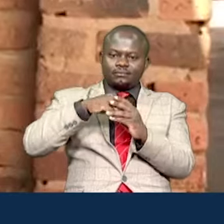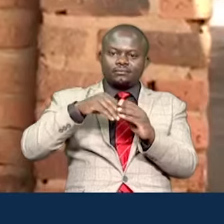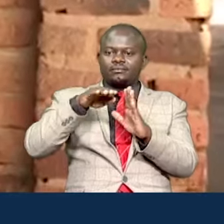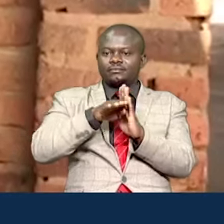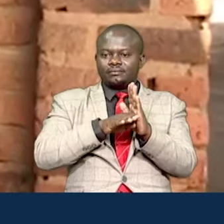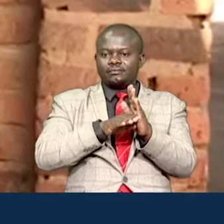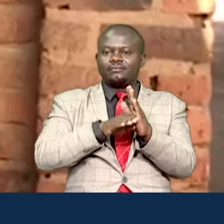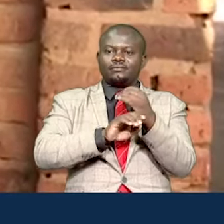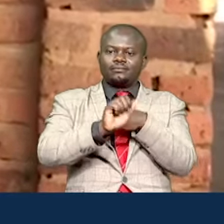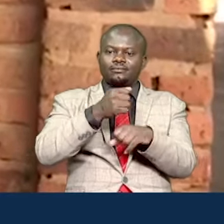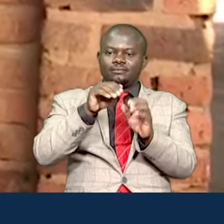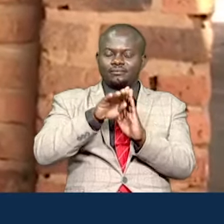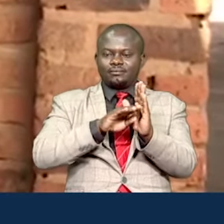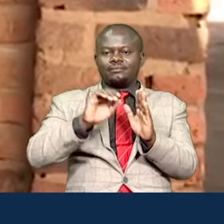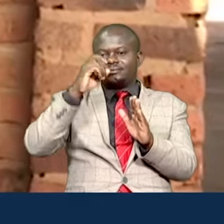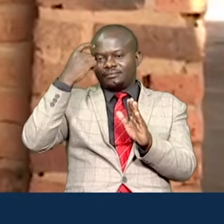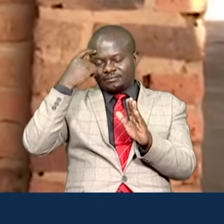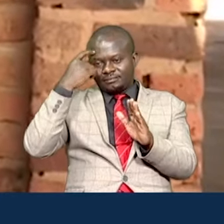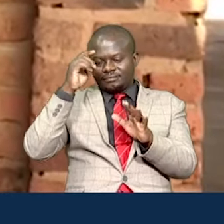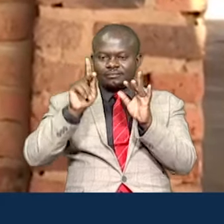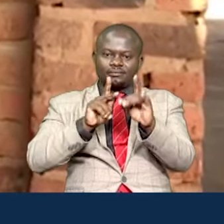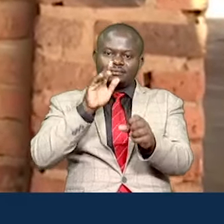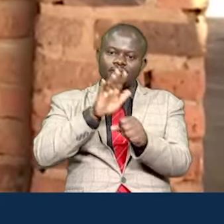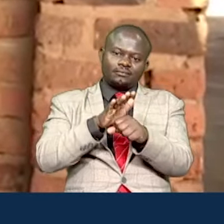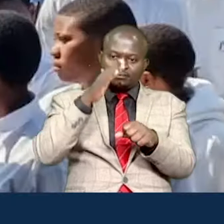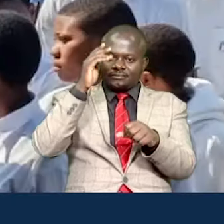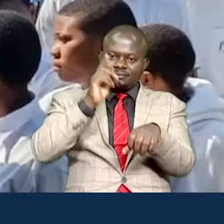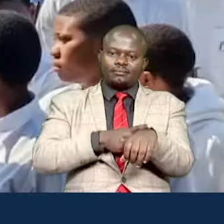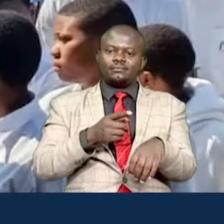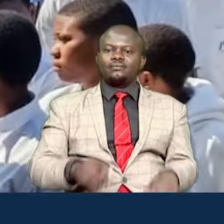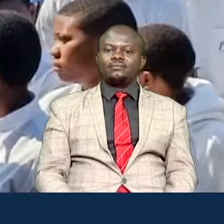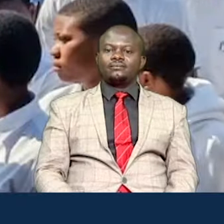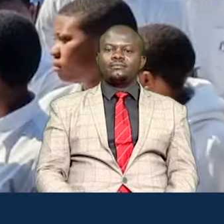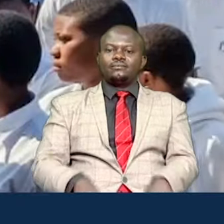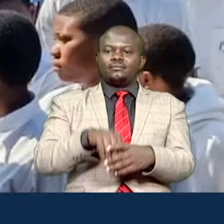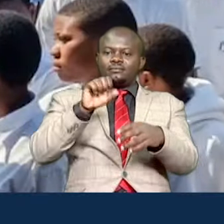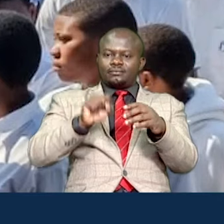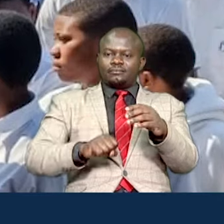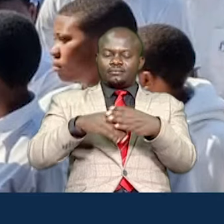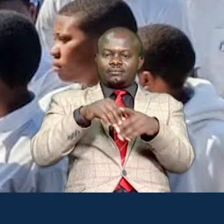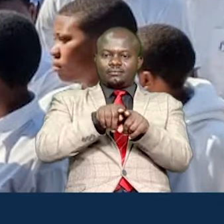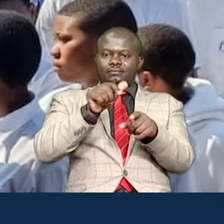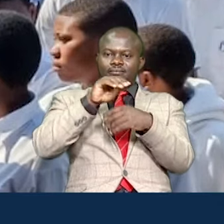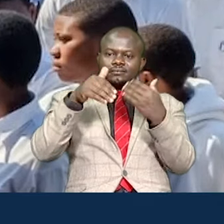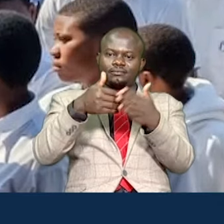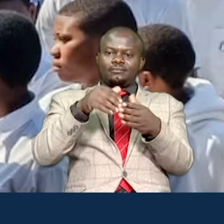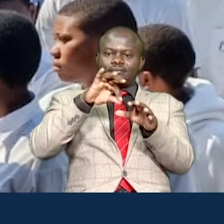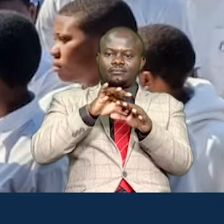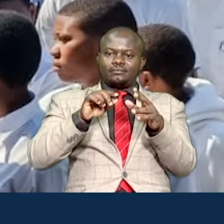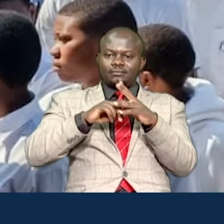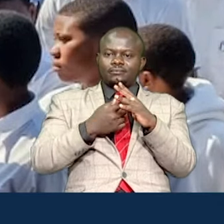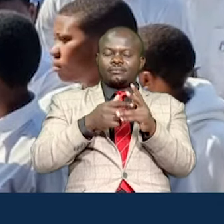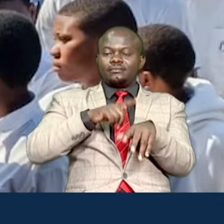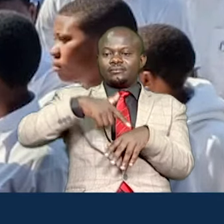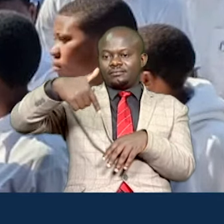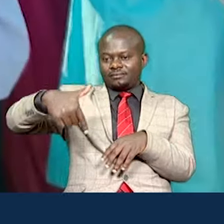bikorwa gahunda za leta ubwitabire bwinshi ku gihe mu ntara y'amajyepfo kimwe n'ahandi amatora yatangiye saa